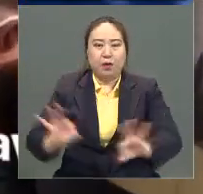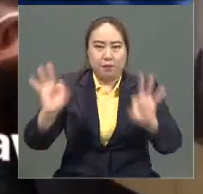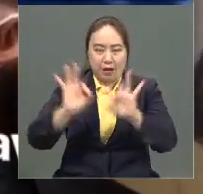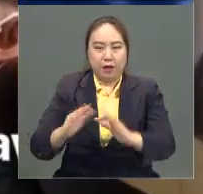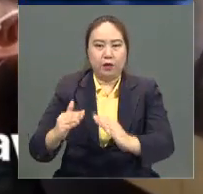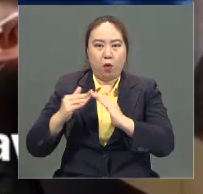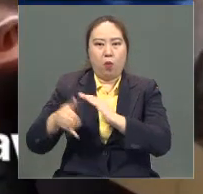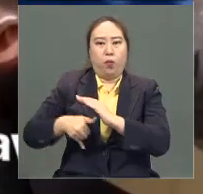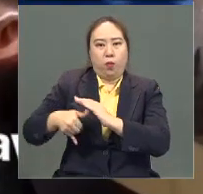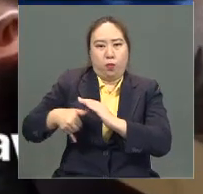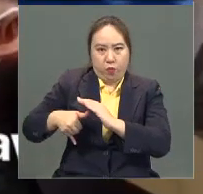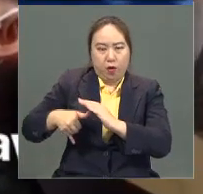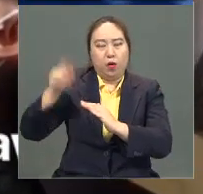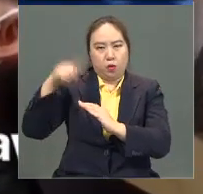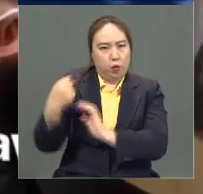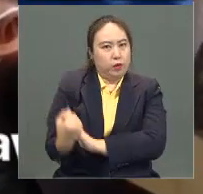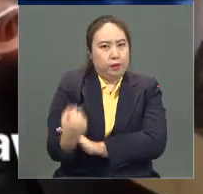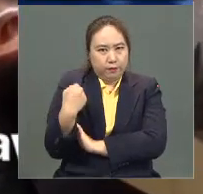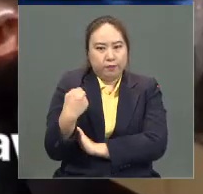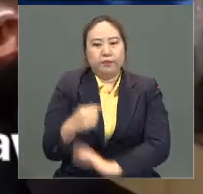แต่ว่ามิโนโนว่าจะไม่เดินทางไปแล้วนะคะแล้วก็มีความจำเป็นต้องทบทวนรวมถึงทะเลาะเอาไว้เกาะในขณะที่พลเอกอภิรัชต์คงสมพงษ์ผู้บัญชาการทหารบกได้เน้นย้ำให้มีการสอบสวนให้ชัดเจนและรักษากำลังพลที่ป่วยให้หายเป็นปกติรวมถึงการรักษามาตรการไม่ให้มีการแพร่ระบาดเพิ่มเติมโดยเฉพาะการกากตัวอยู่ในเฟสConทีนจะต้องเคร่งครัด